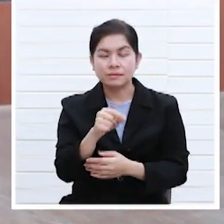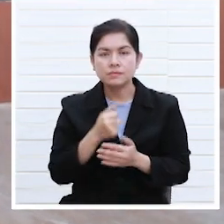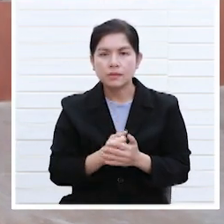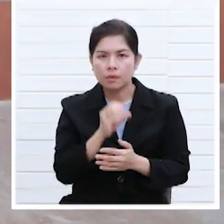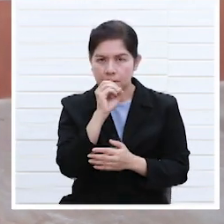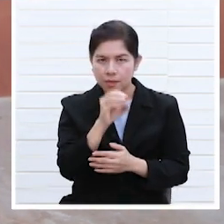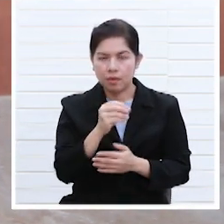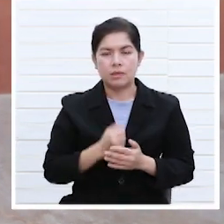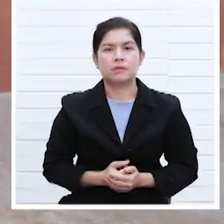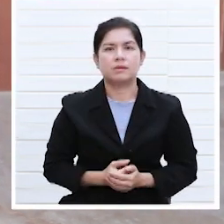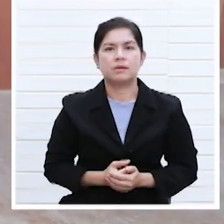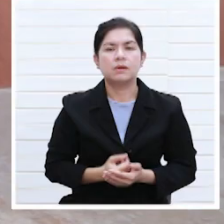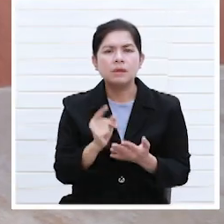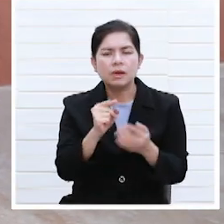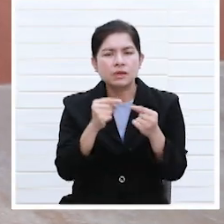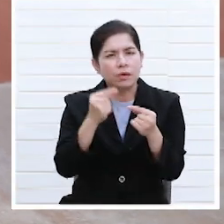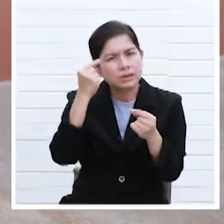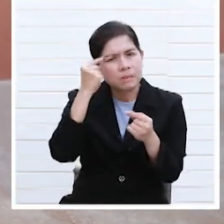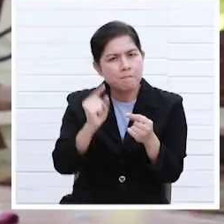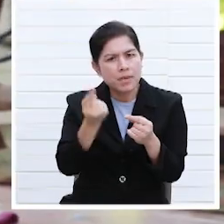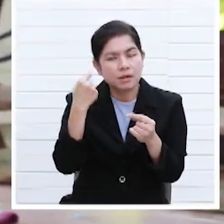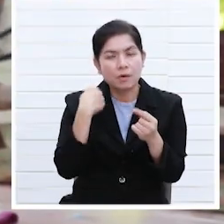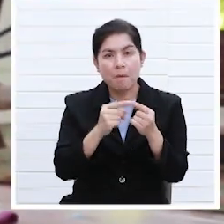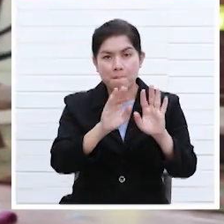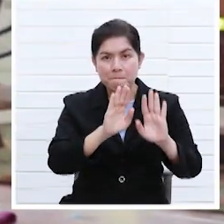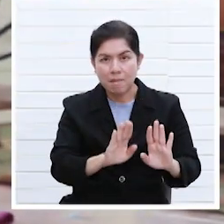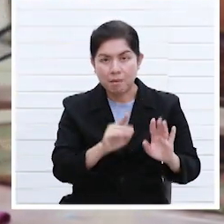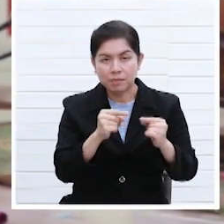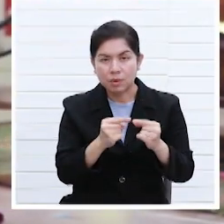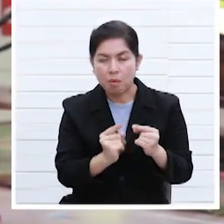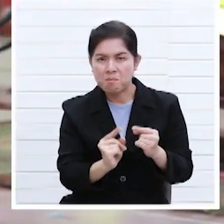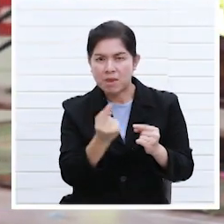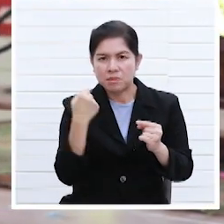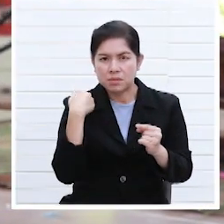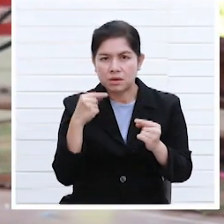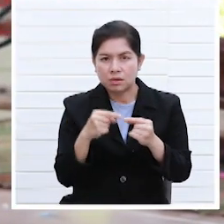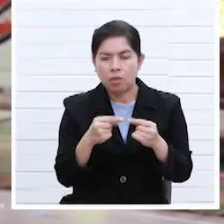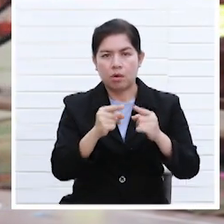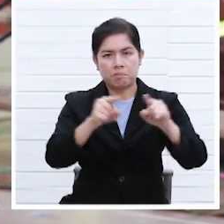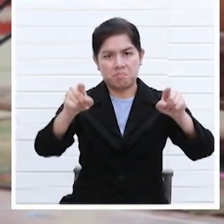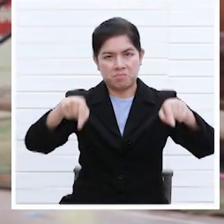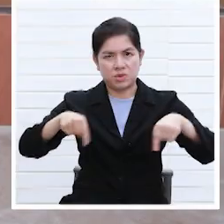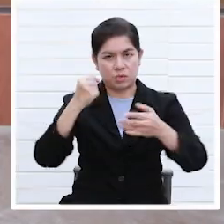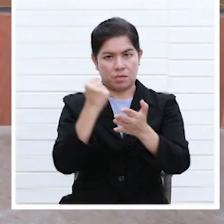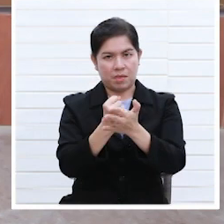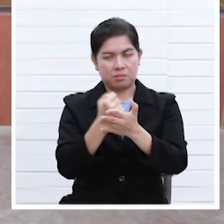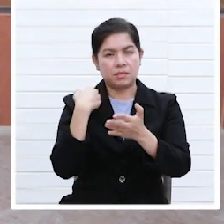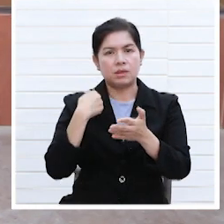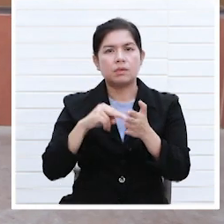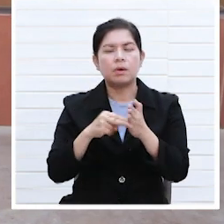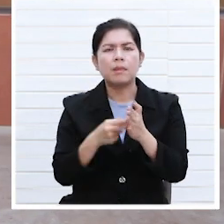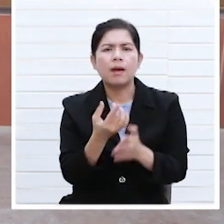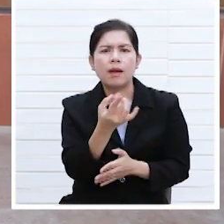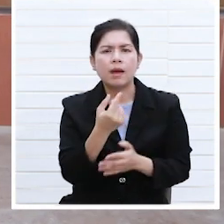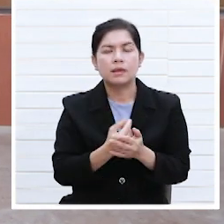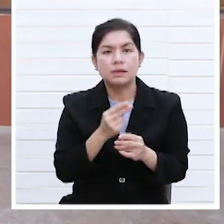ที่นี่เขาบอกว่าเป็นการเรียกคิดค้นใหม่ใช้นวัตกรรมแล้วก็กลายเป็นทำสิทธิบัตรนั่นคืออะไรครับ หมาย